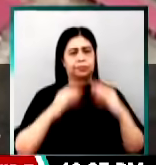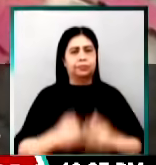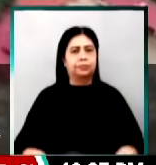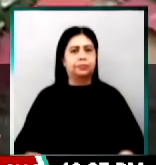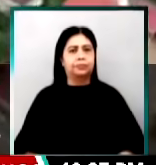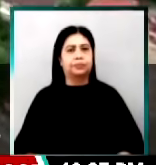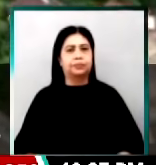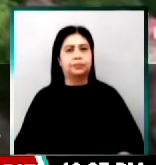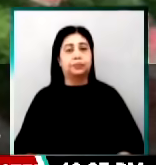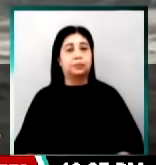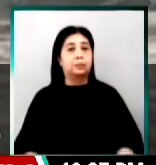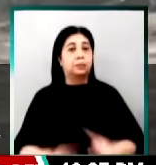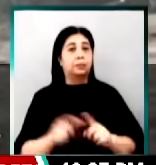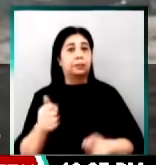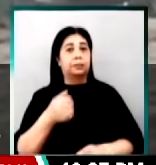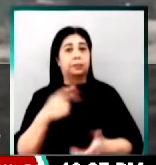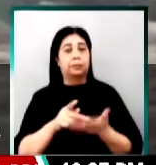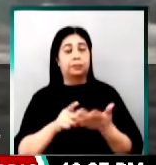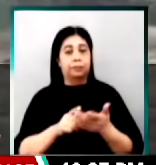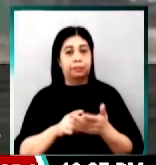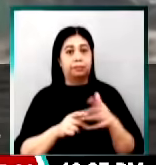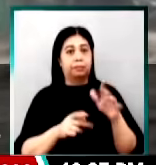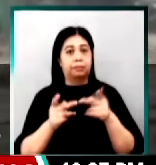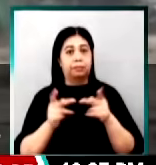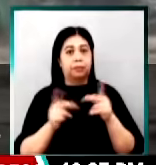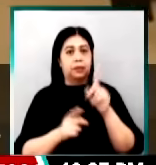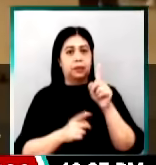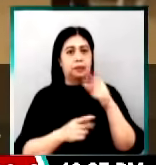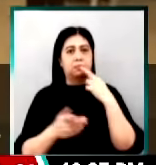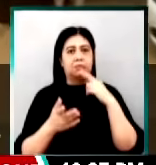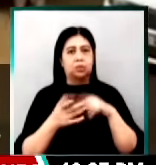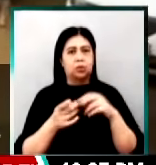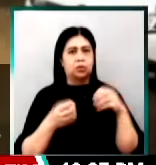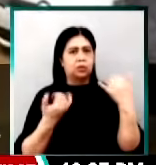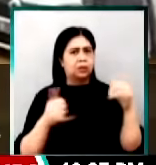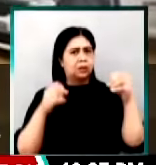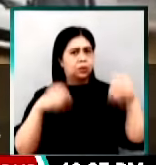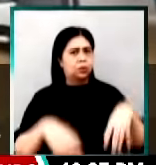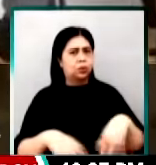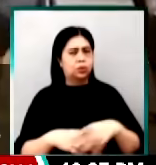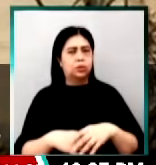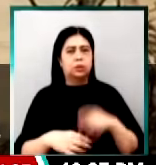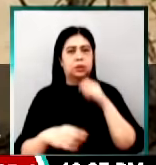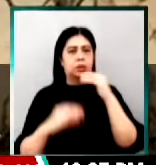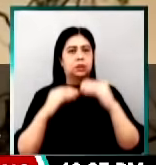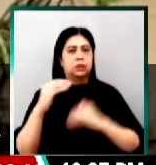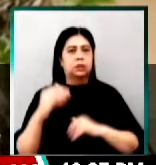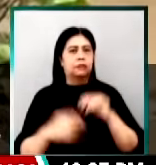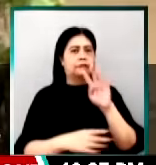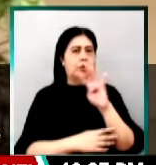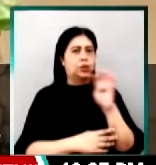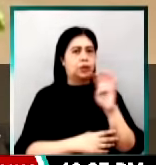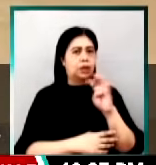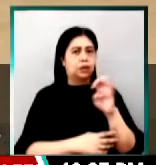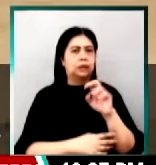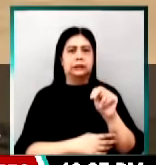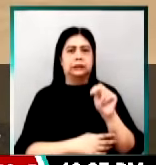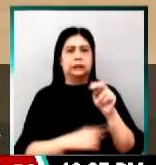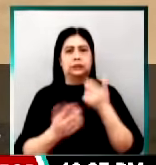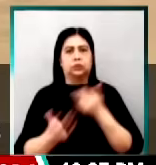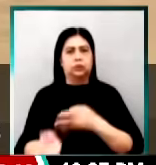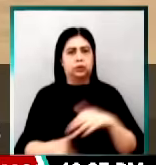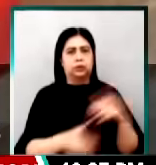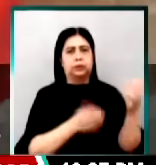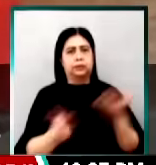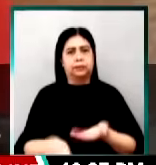Pero sa ibang bahagi ng Arhavi, isa ang napaulat na nawawala. Hindi bababa sa 400 ang kinailangang ilikas dahil sa